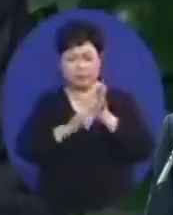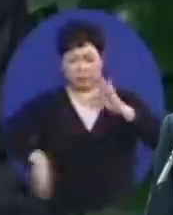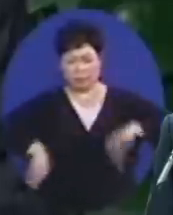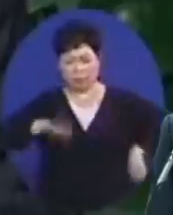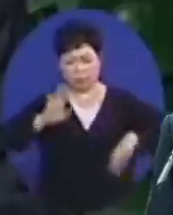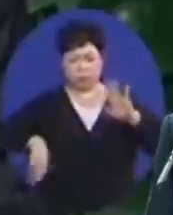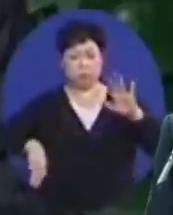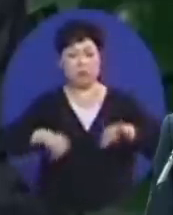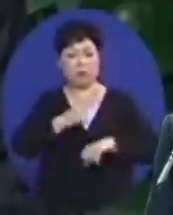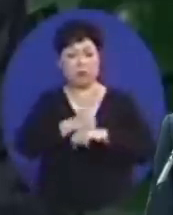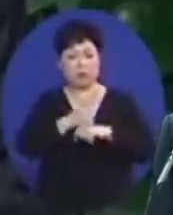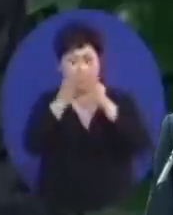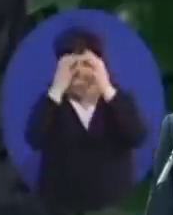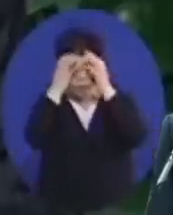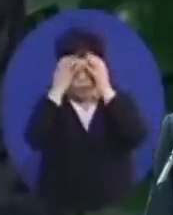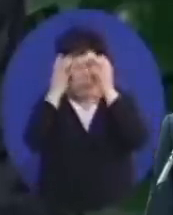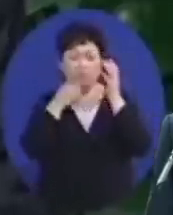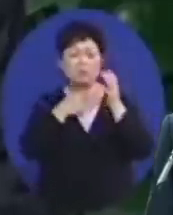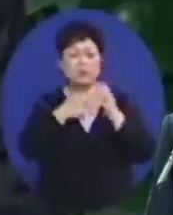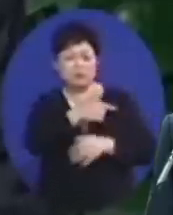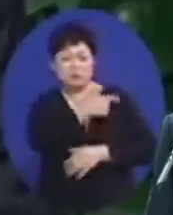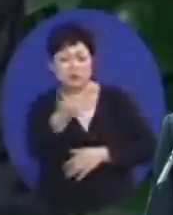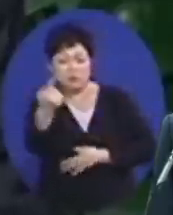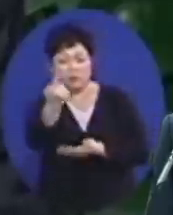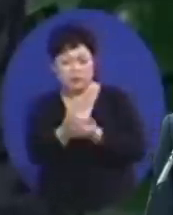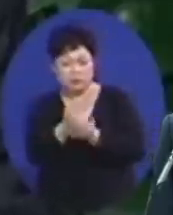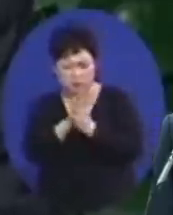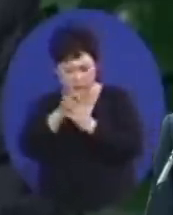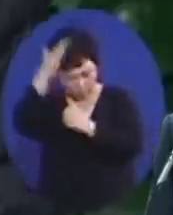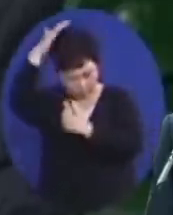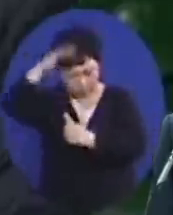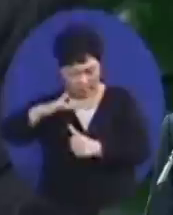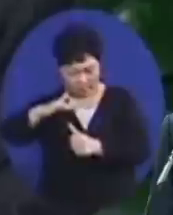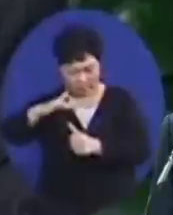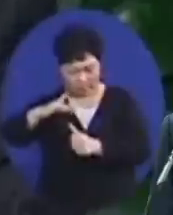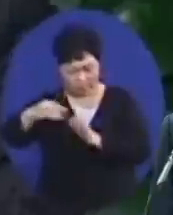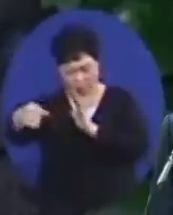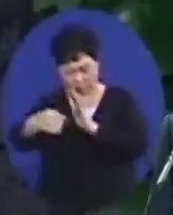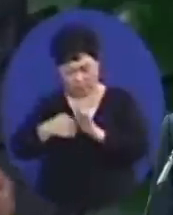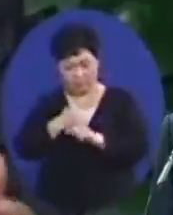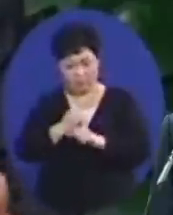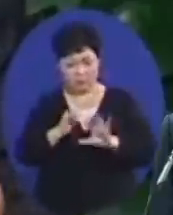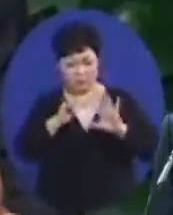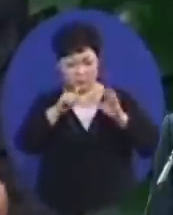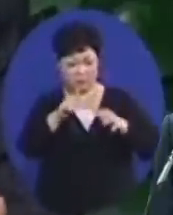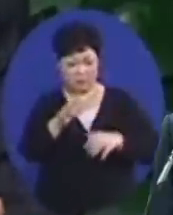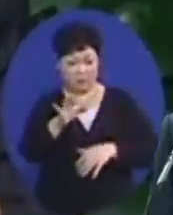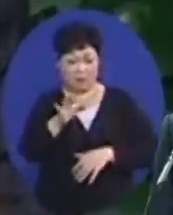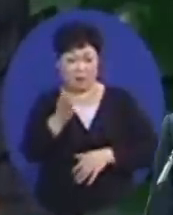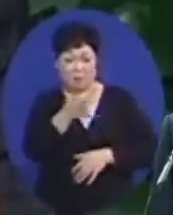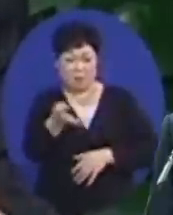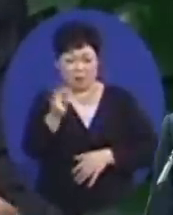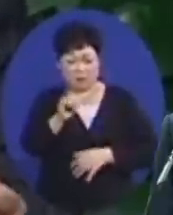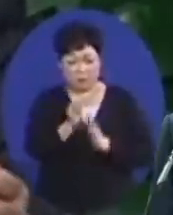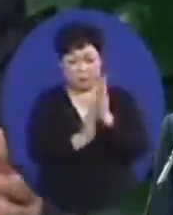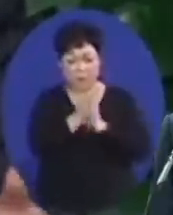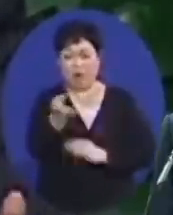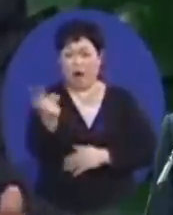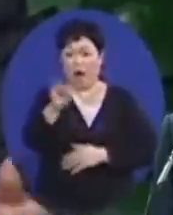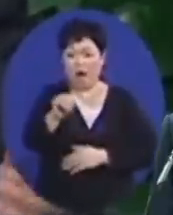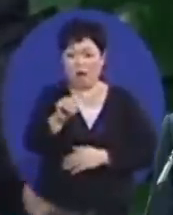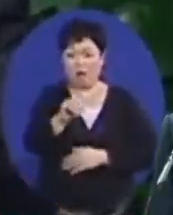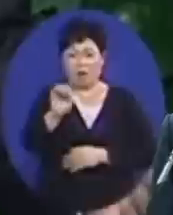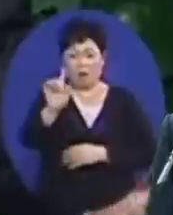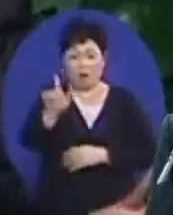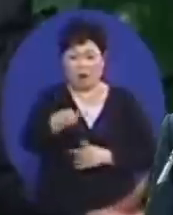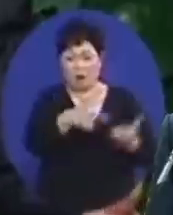되어 고통을 당하다가 저에게 찾아와서 기도받으러 왔습니다. 이 세상에 몇십 조 원의 돈도 하루아침에